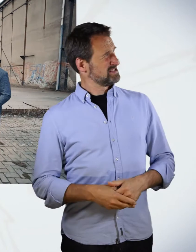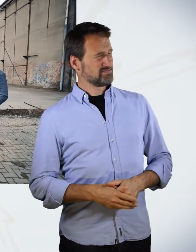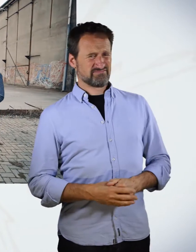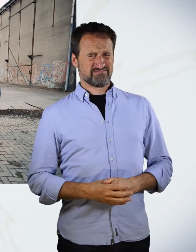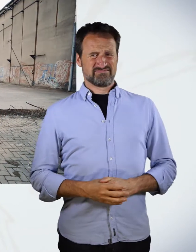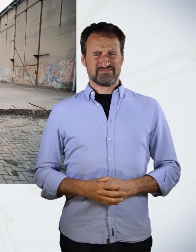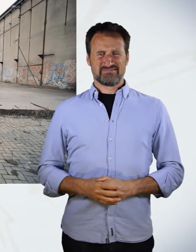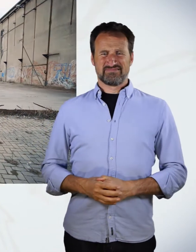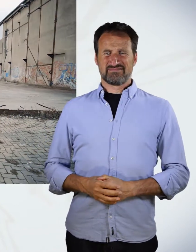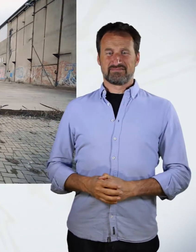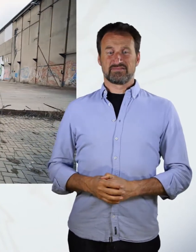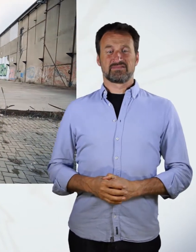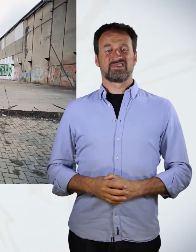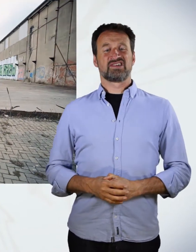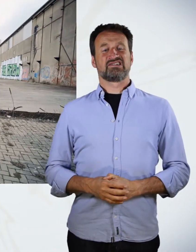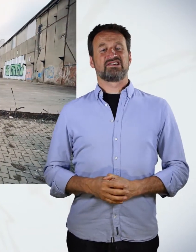Ui,